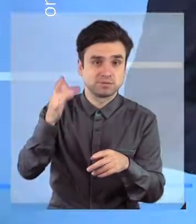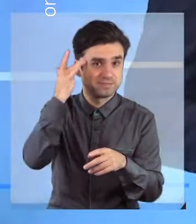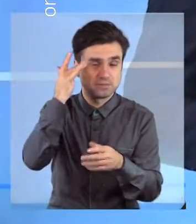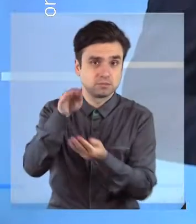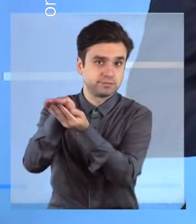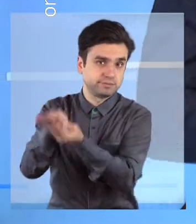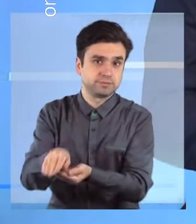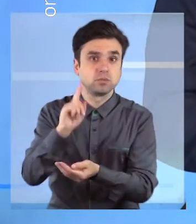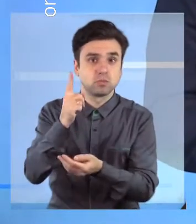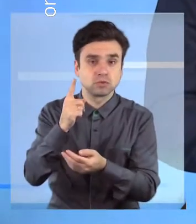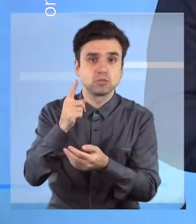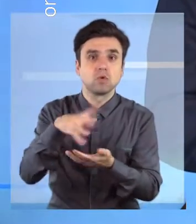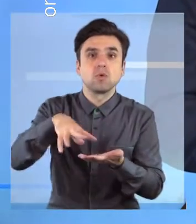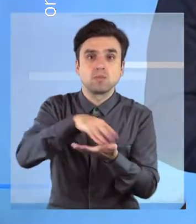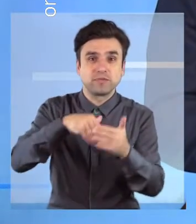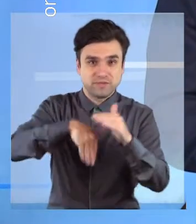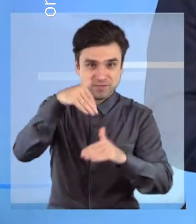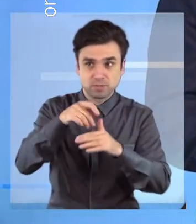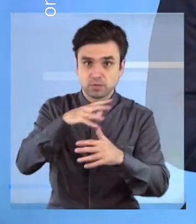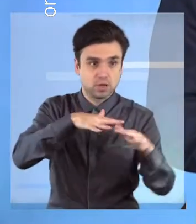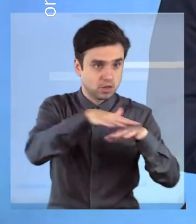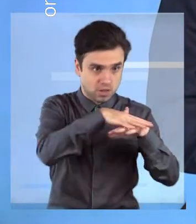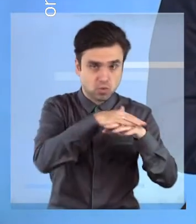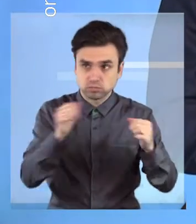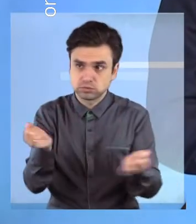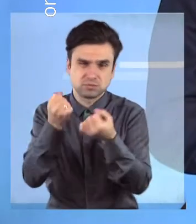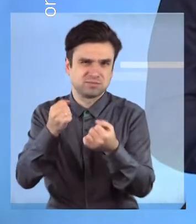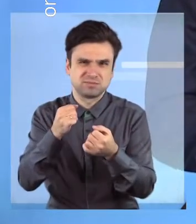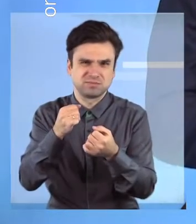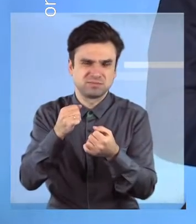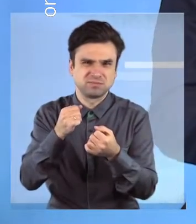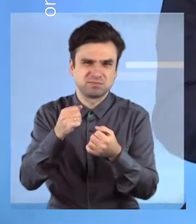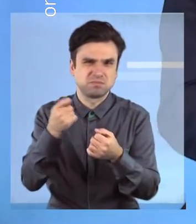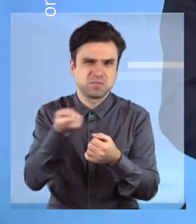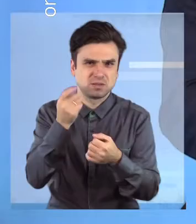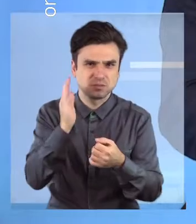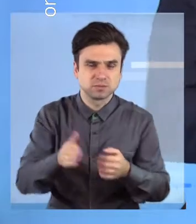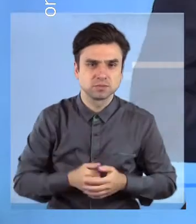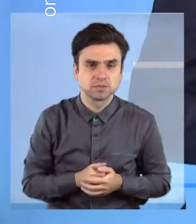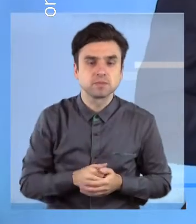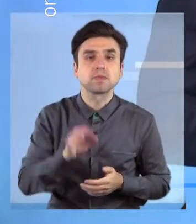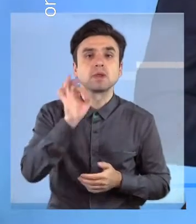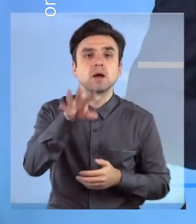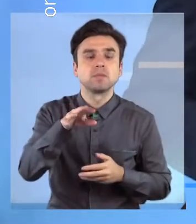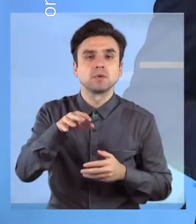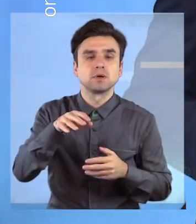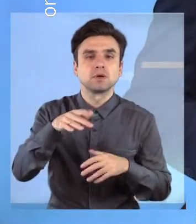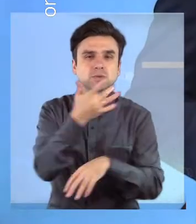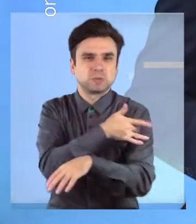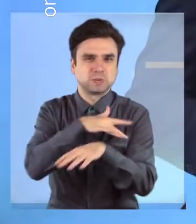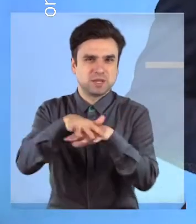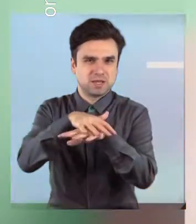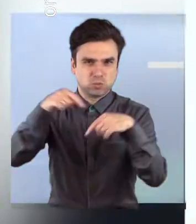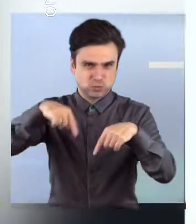выборах. Нагадаю, «Слуги народу» з Кривого Рогу, Корявченков, Захарченко, Криворучкіна, Кісєль та Неклюдов потрапили у касетний